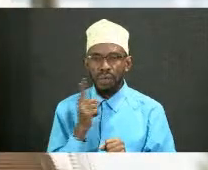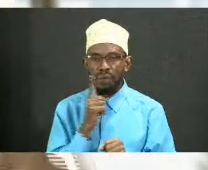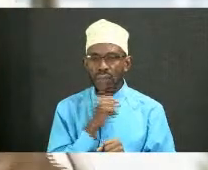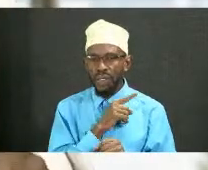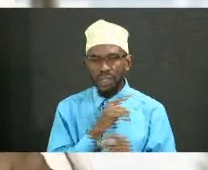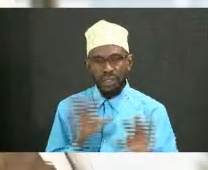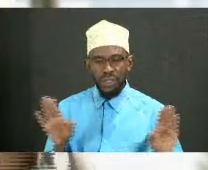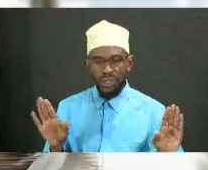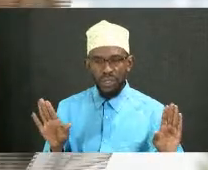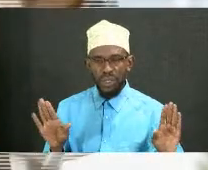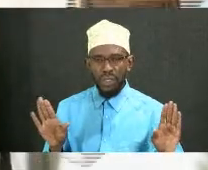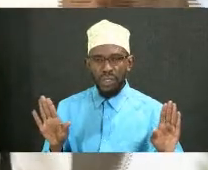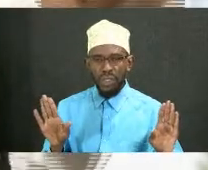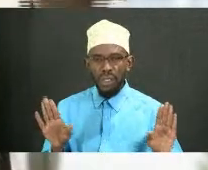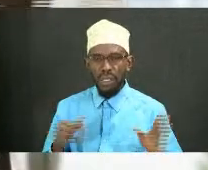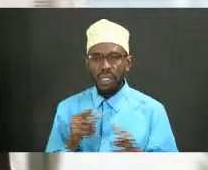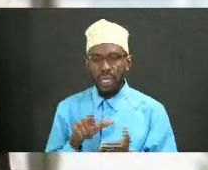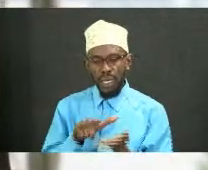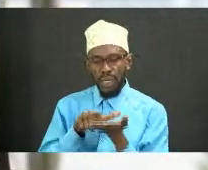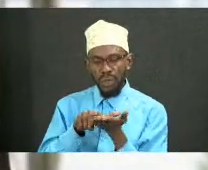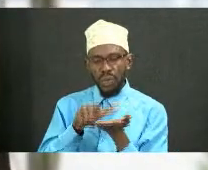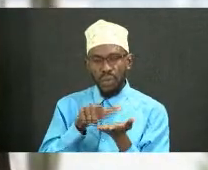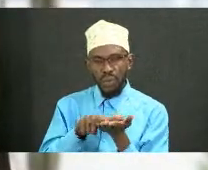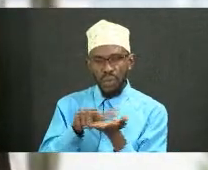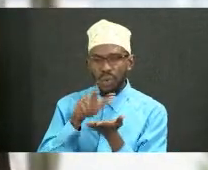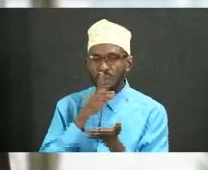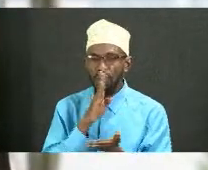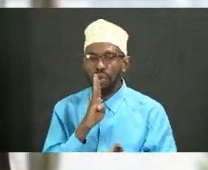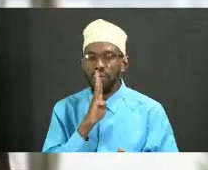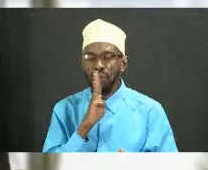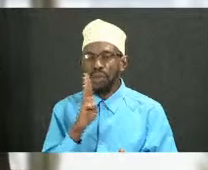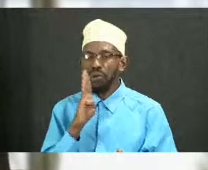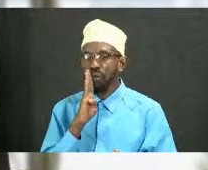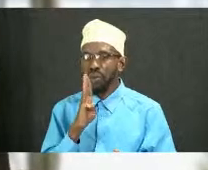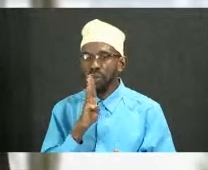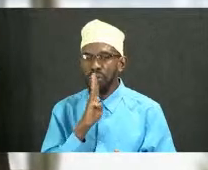pap imeondoka. Kesho uanze kukopa, aingie katika